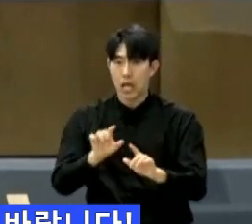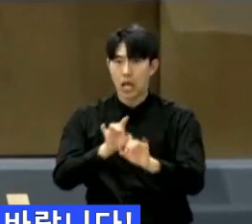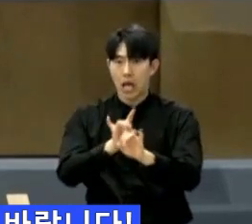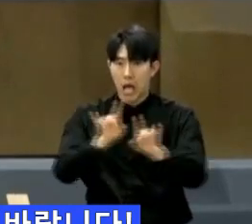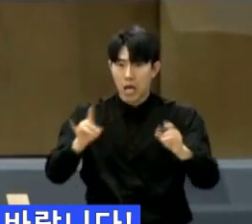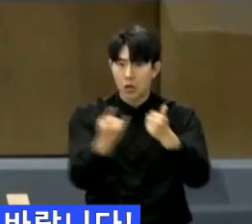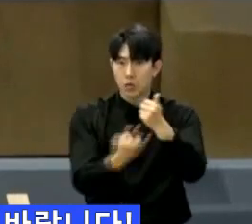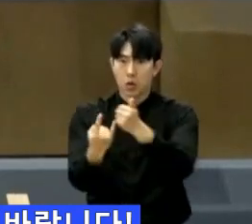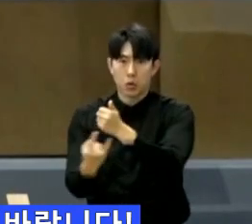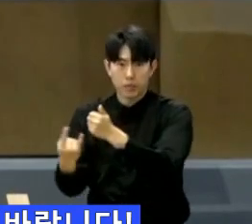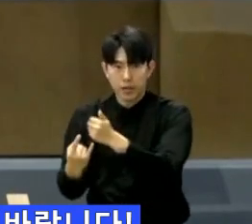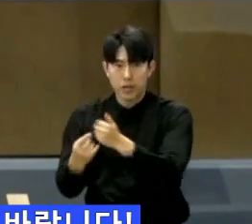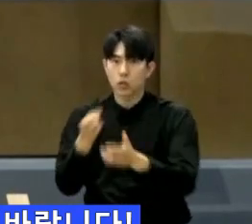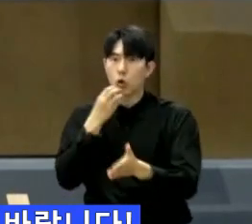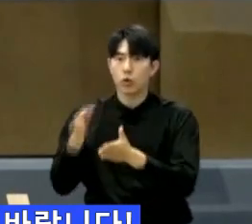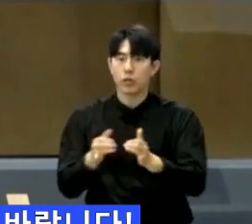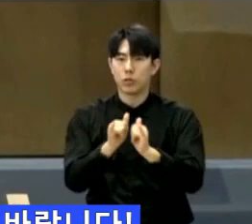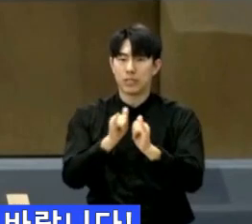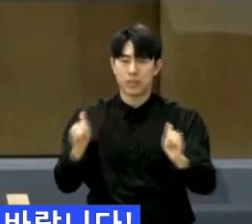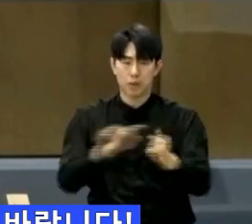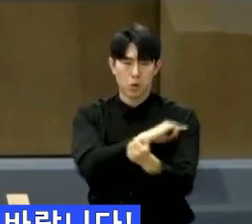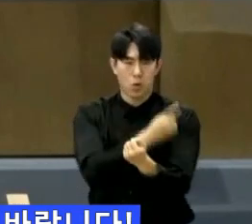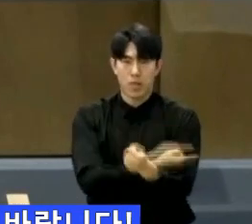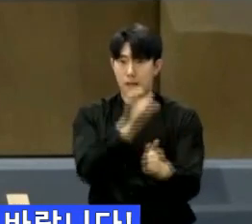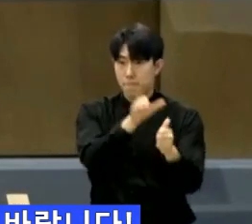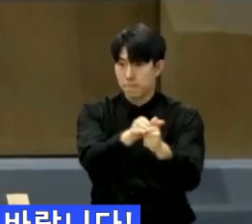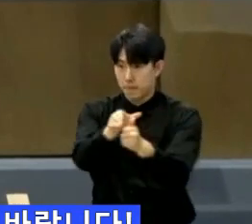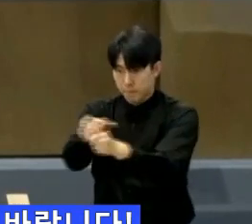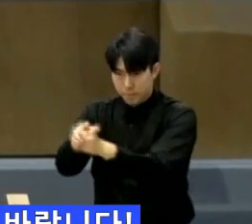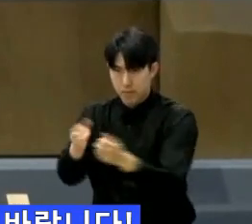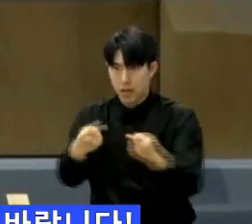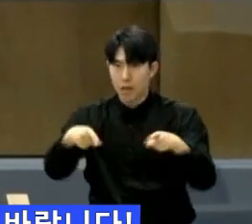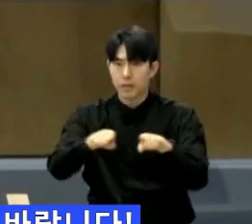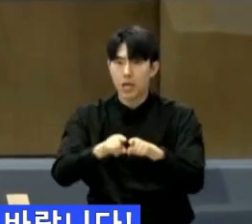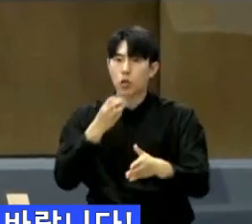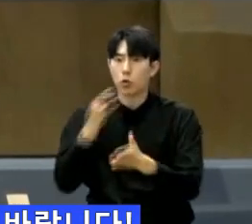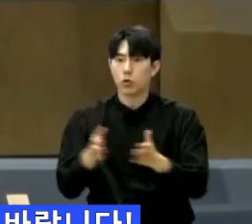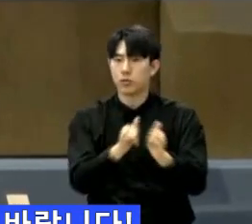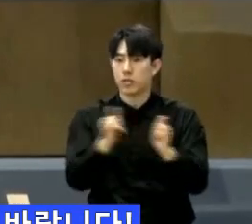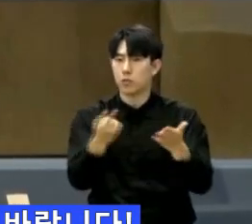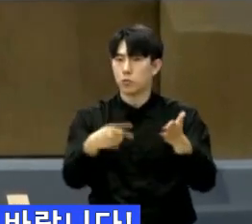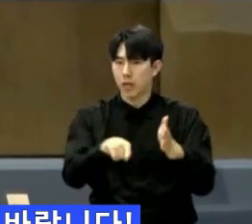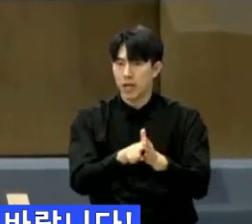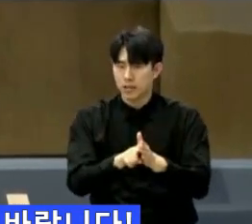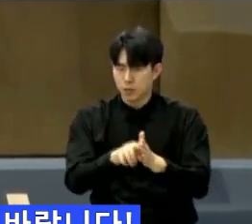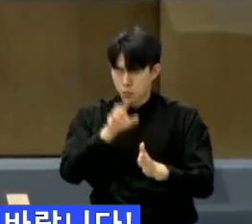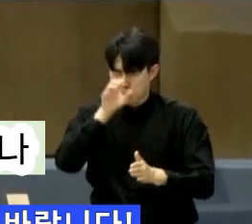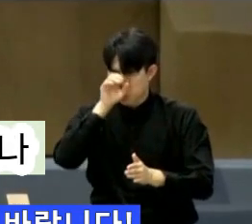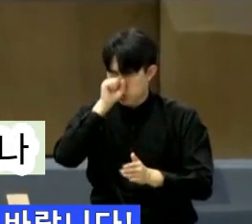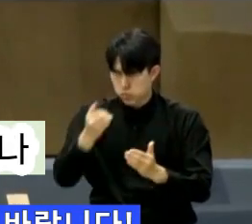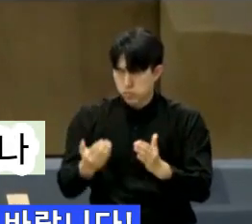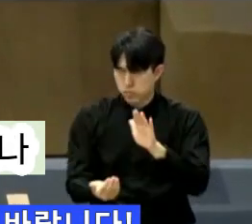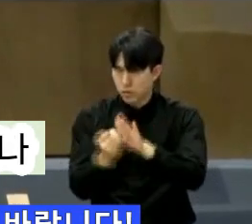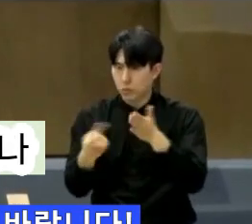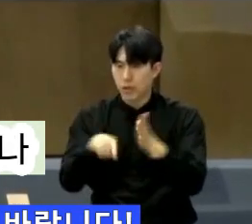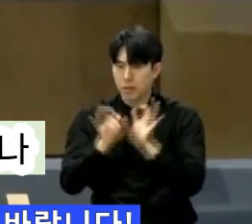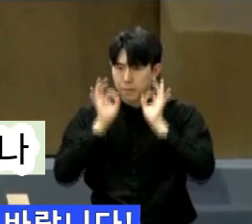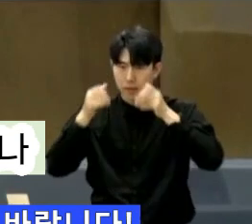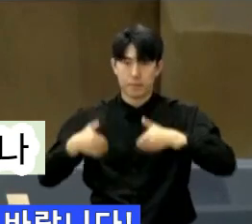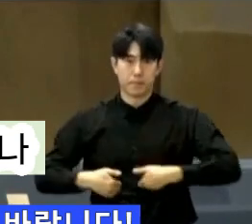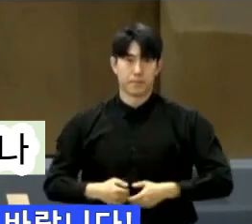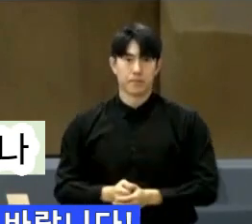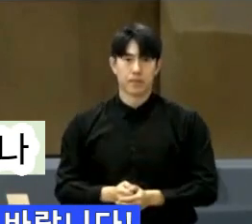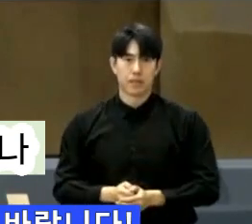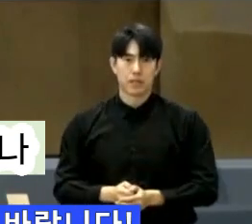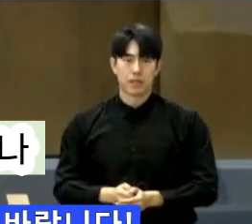도의회 사무처는 도민으로부터 권한을 위임받은 도의원들과 함께 도민을 위한 공공선을 추구해야 합니다. 앞으로 안건 소관을